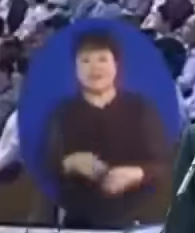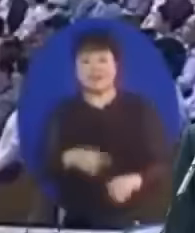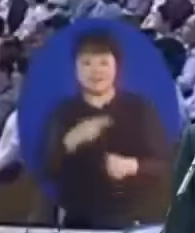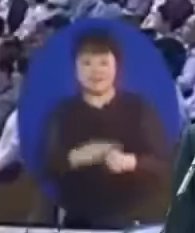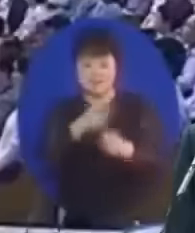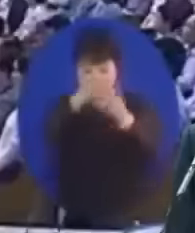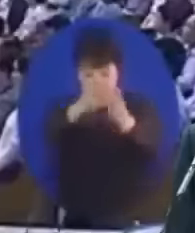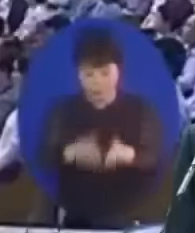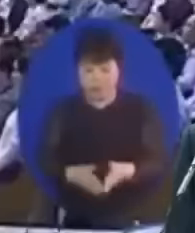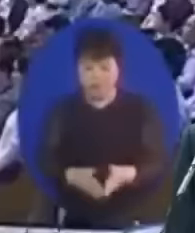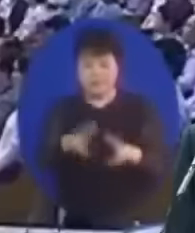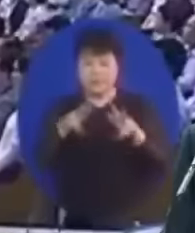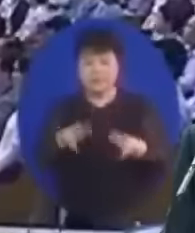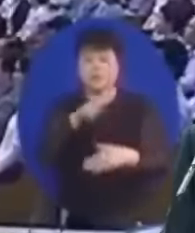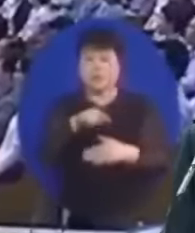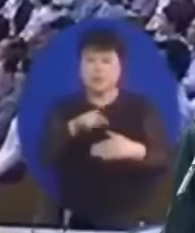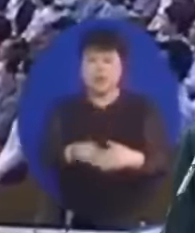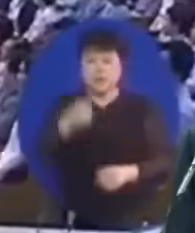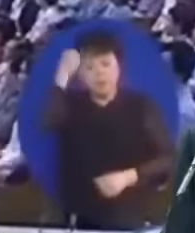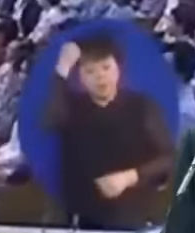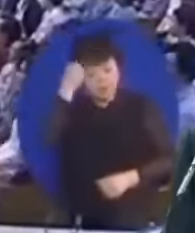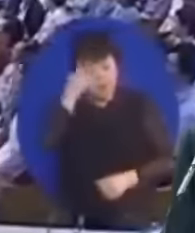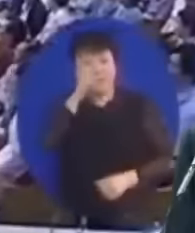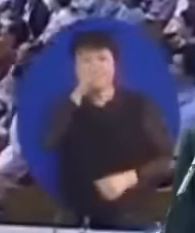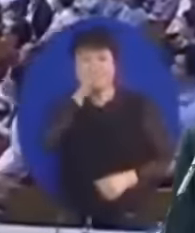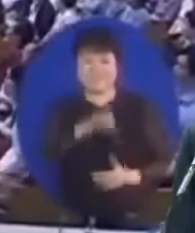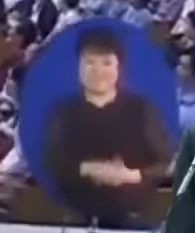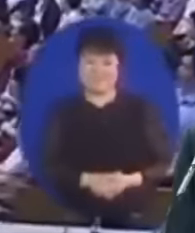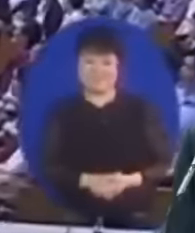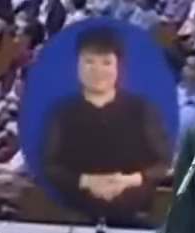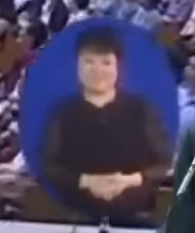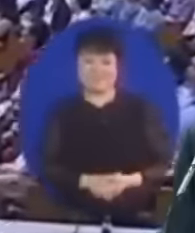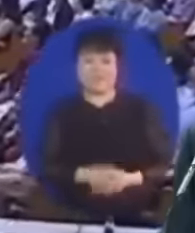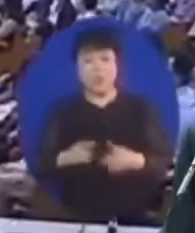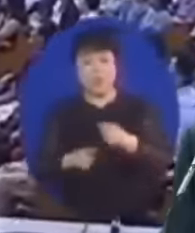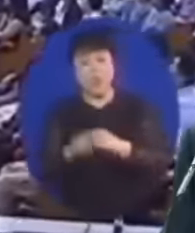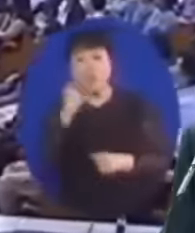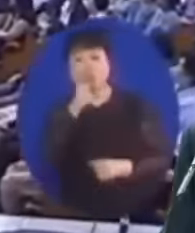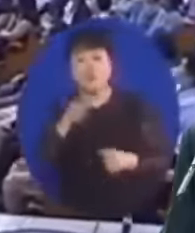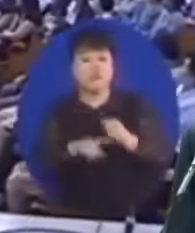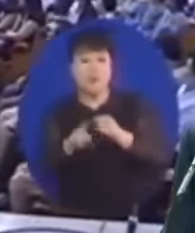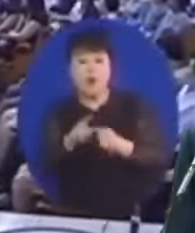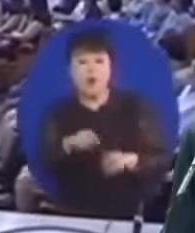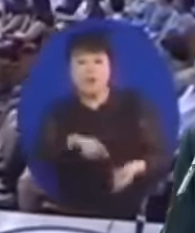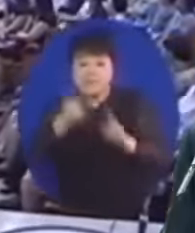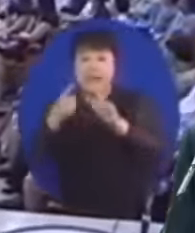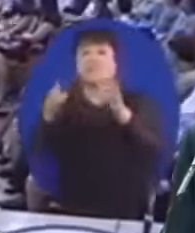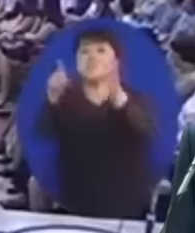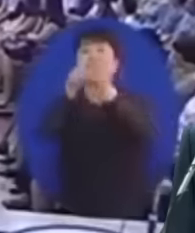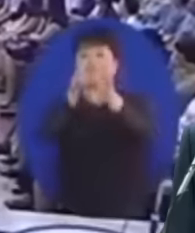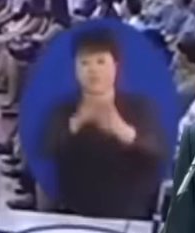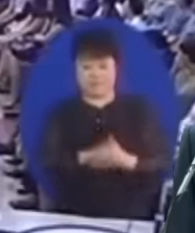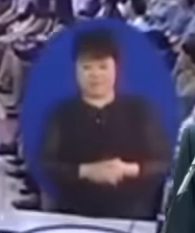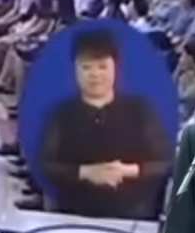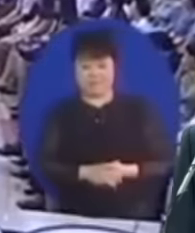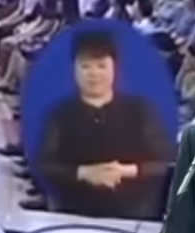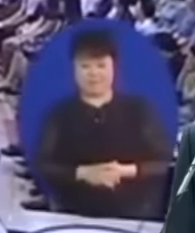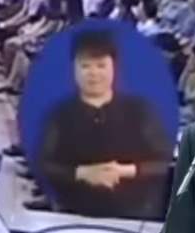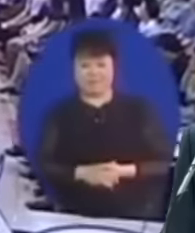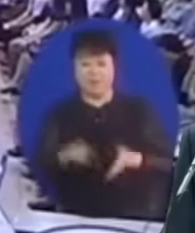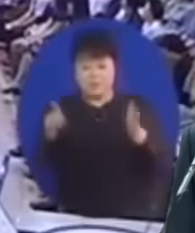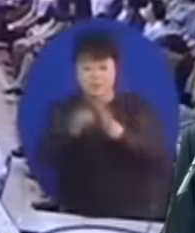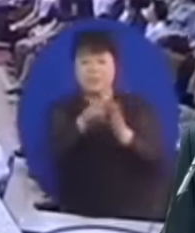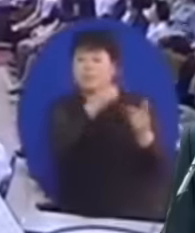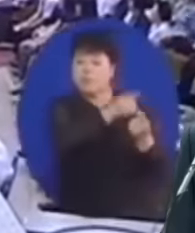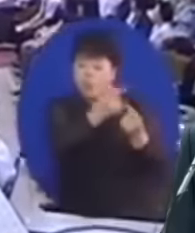교관을 통해서 지금도 마음속에 듣고 있는 것 같습니다. 왜 훈련을 합니까? 살아남으라고 훈련시키는 것입니다. 우리